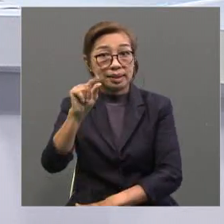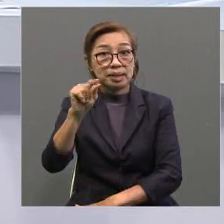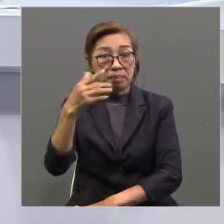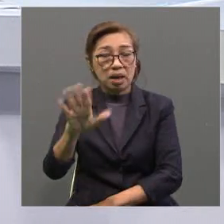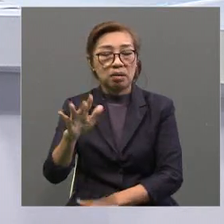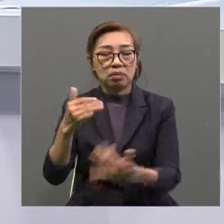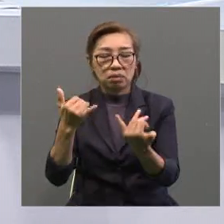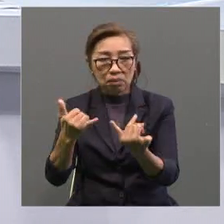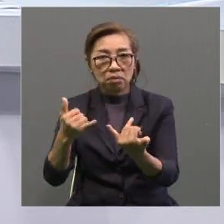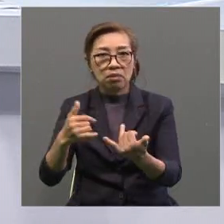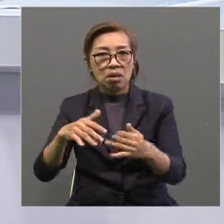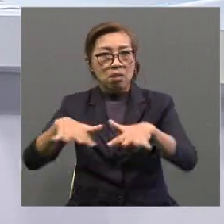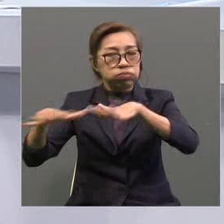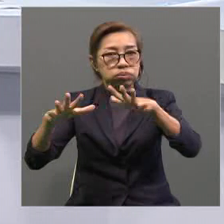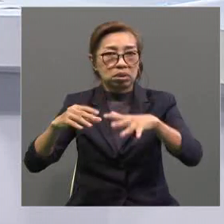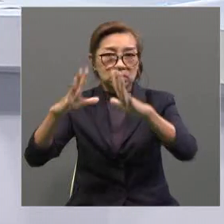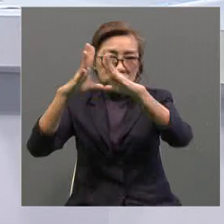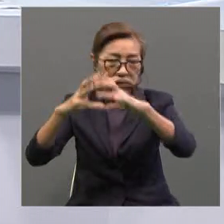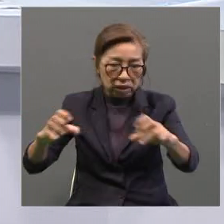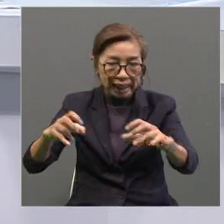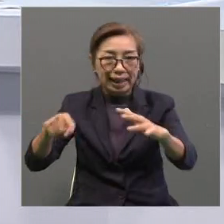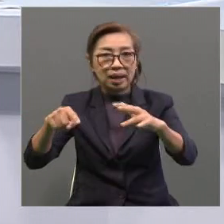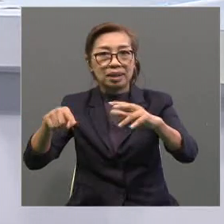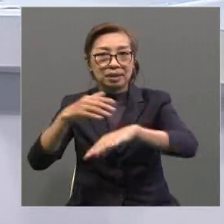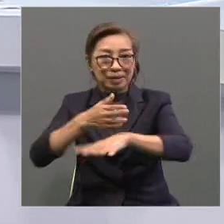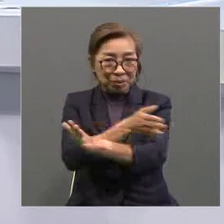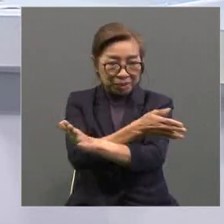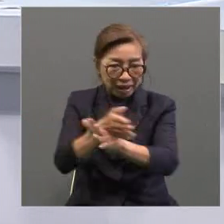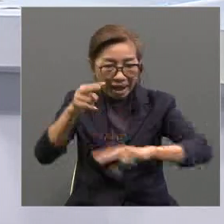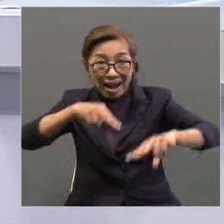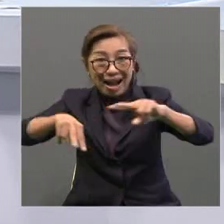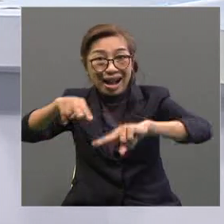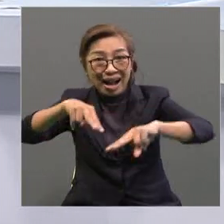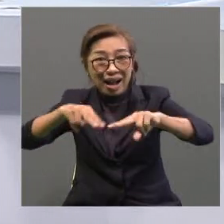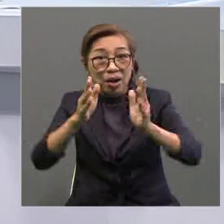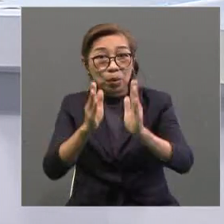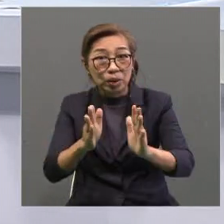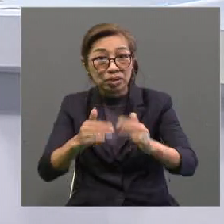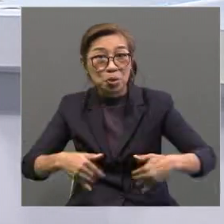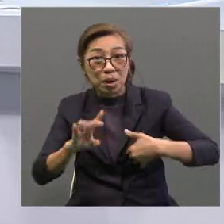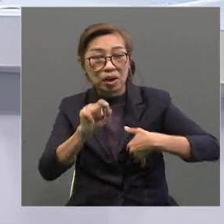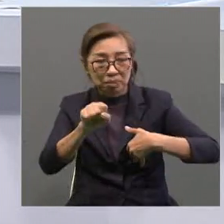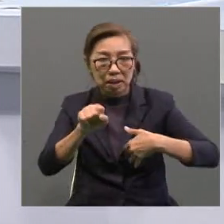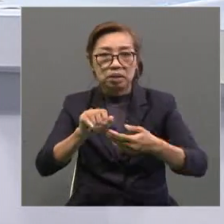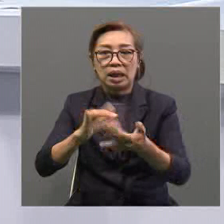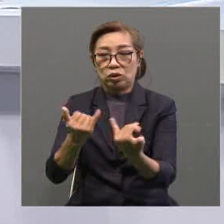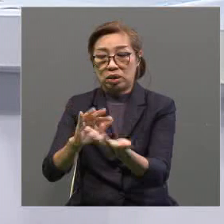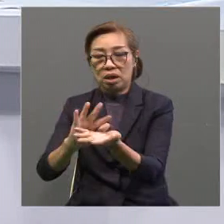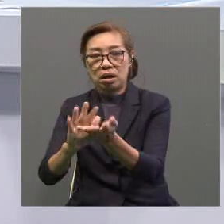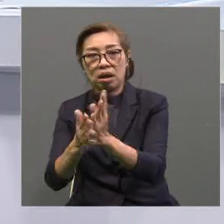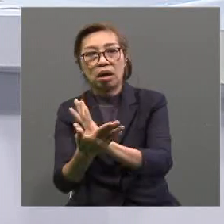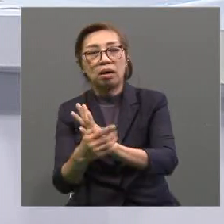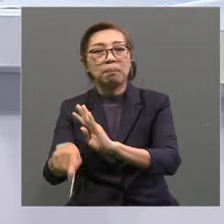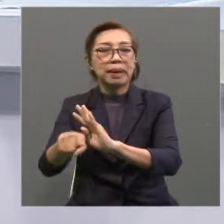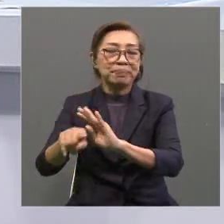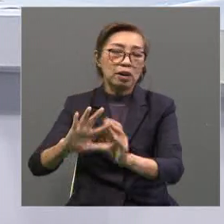การค้นหาช่วงที่แล้วนี้อาจจะมีการปรับแผนเรื่องของการฟื้นฟูเยียวยาแต่หลังจากเกิดเหตุแผ่นดินไหวซ้ำอีก